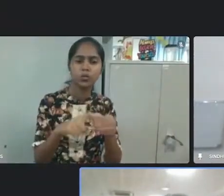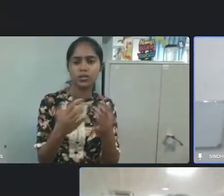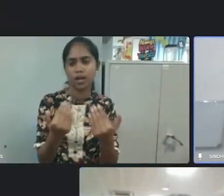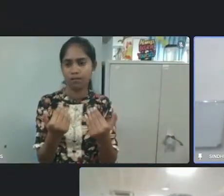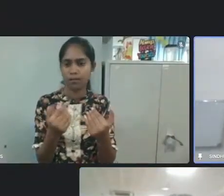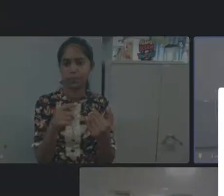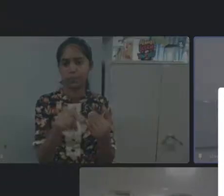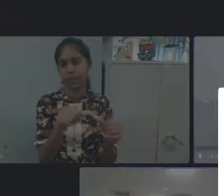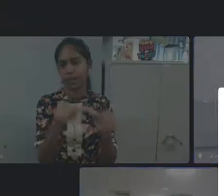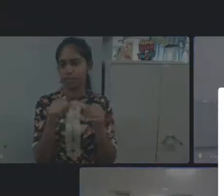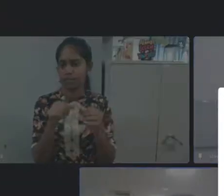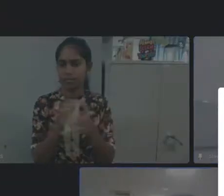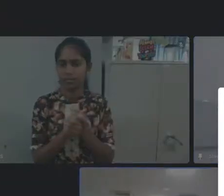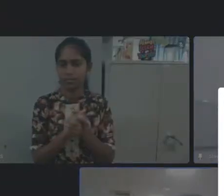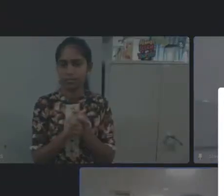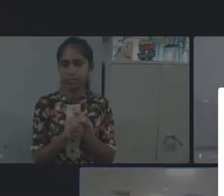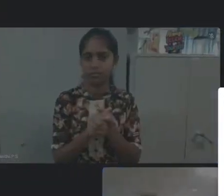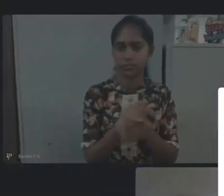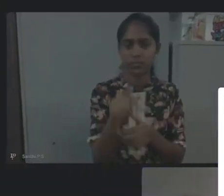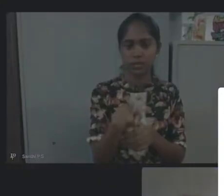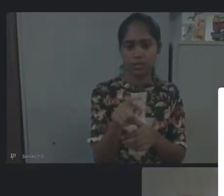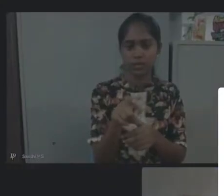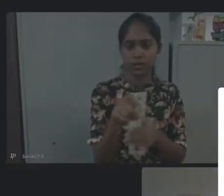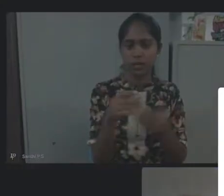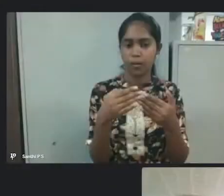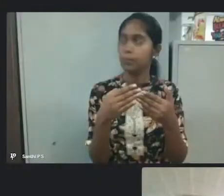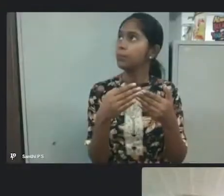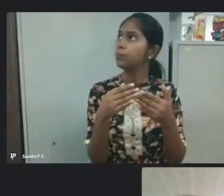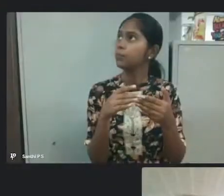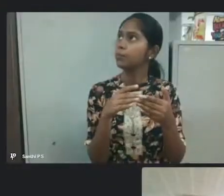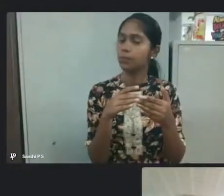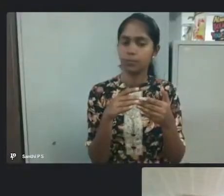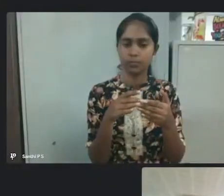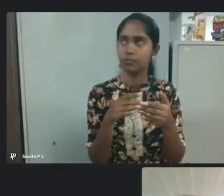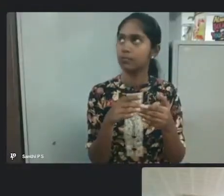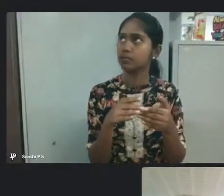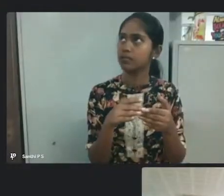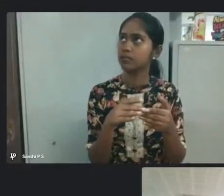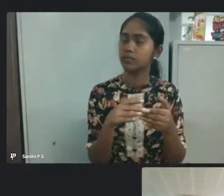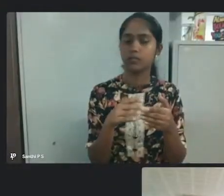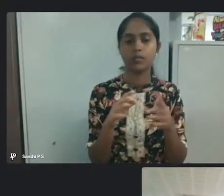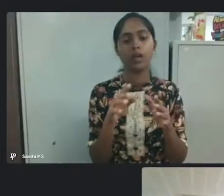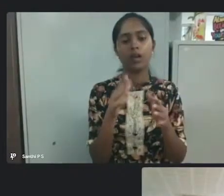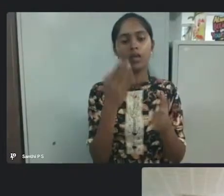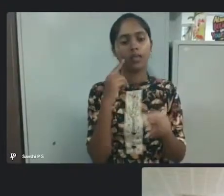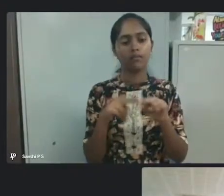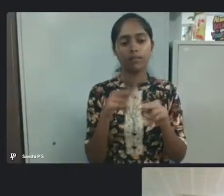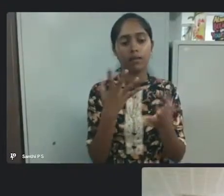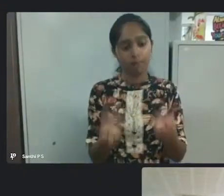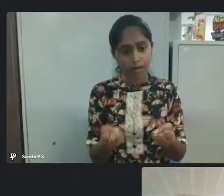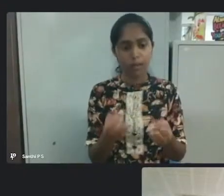അവസരമാണിത്. ചോദ്യം ചോദിക്കാം, മൈക്ക് ഓൺ ചെയ്ത് ചോദിക്കാം, അല്ലെങ്കിൽ ചാറ്റ് ബോക്സിൽ ക്വസ്റ്റ്യൻ ടൈപ്പ് ചെയ്താലും മതി. ഞങ്ങൾ ക്വസ്റ്റ്യൻ വായിച്ച്